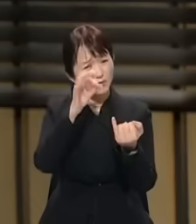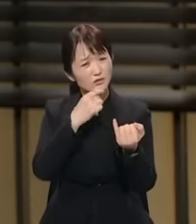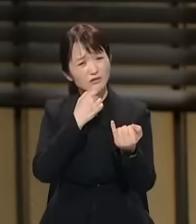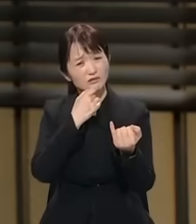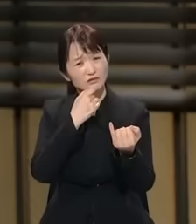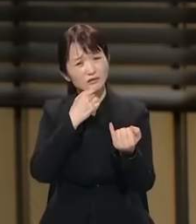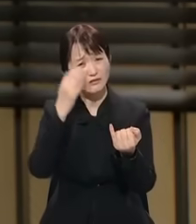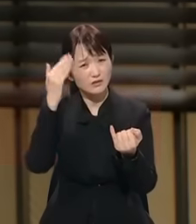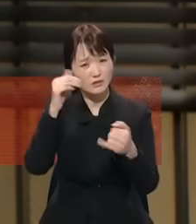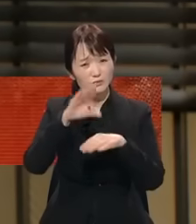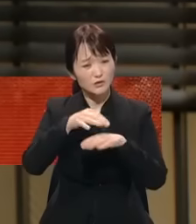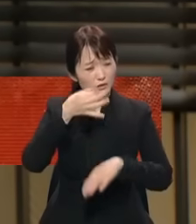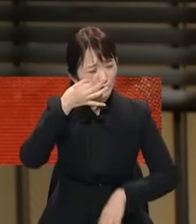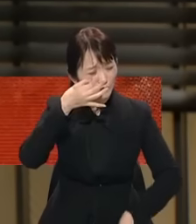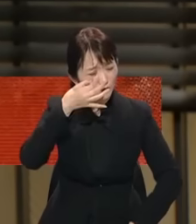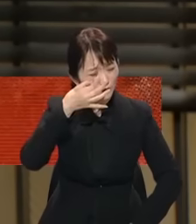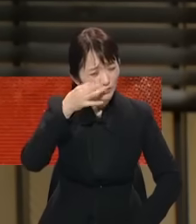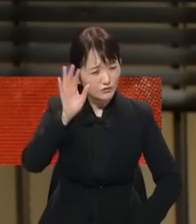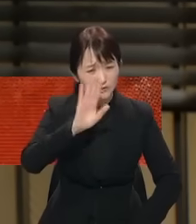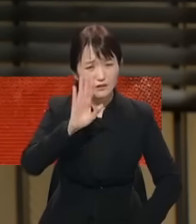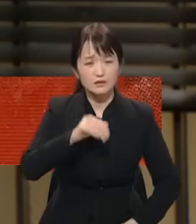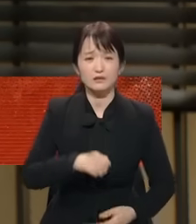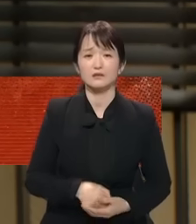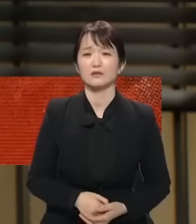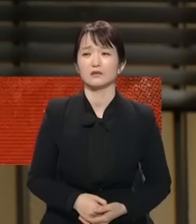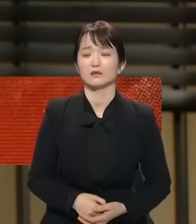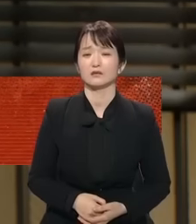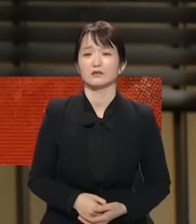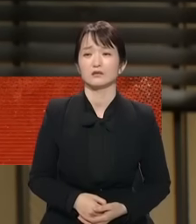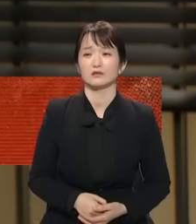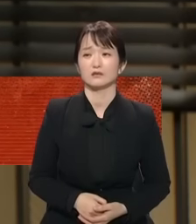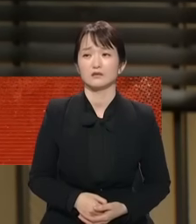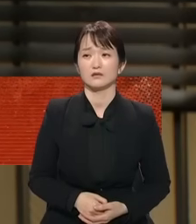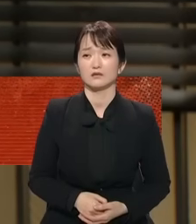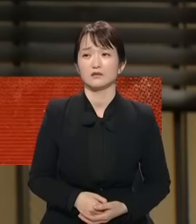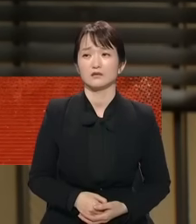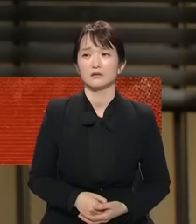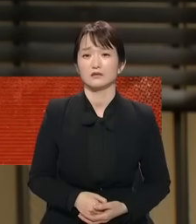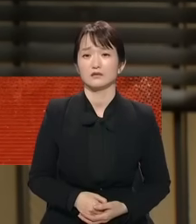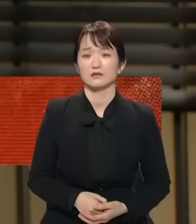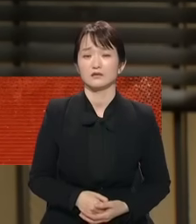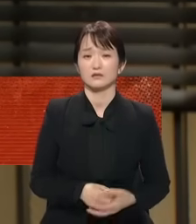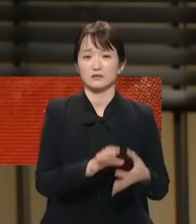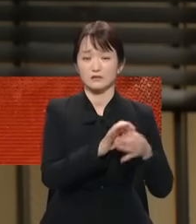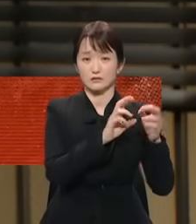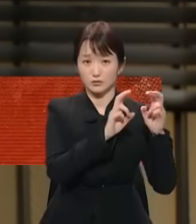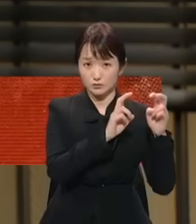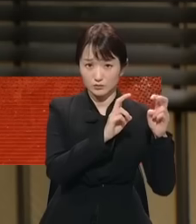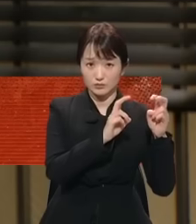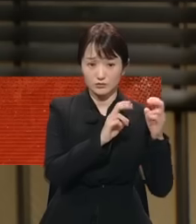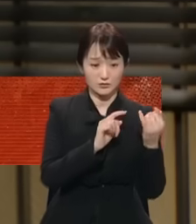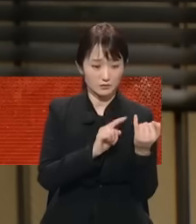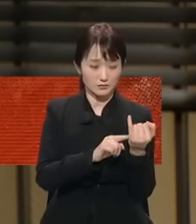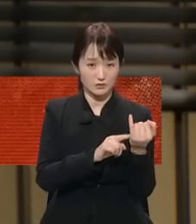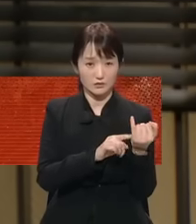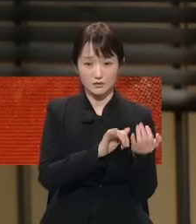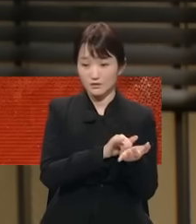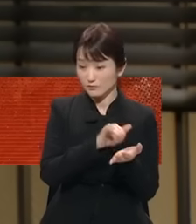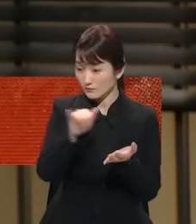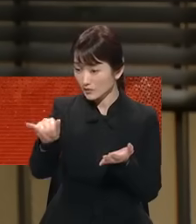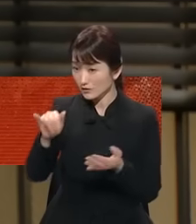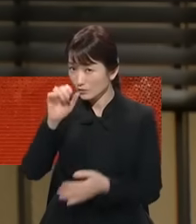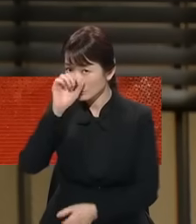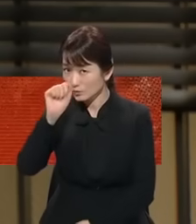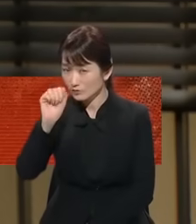한국 방송도 안 봤던 그런 피해를 소수하고 있지 않습니까? 근데 오자마자 이렇게 소수사 관계자랑 같이 온다는 걸 반길 리가 없지